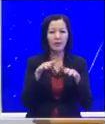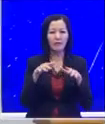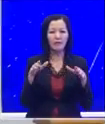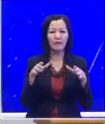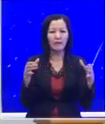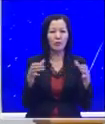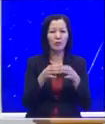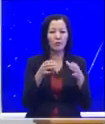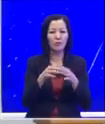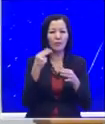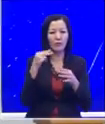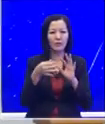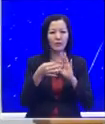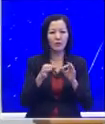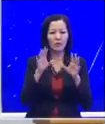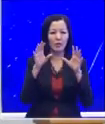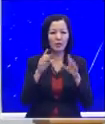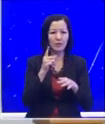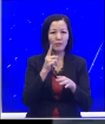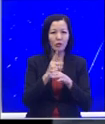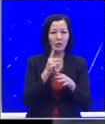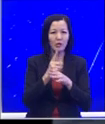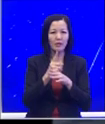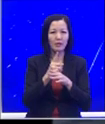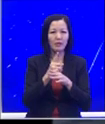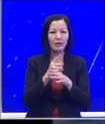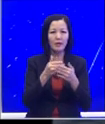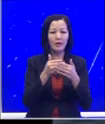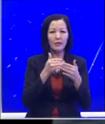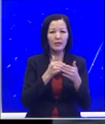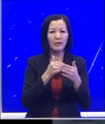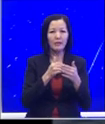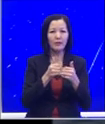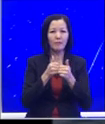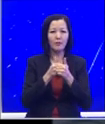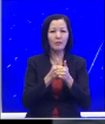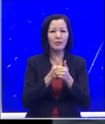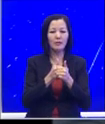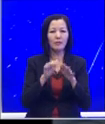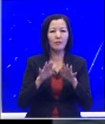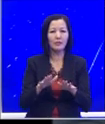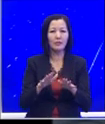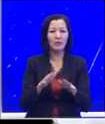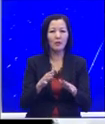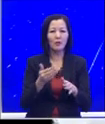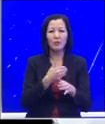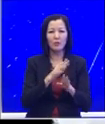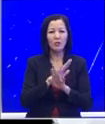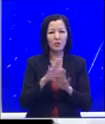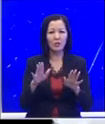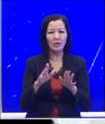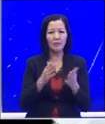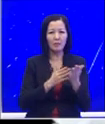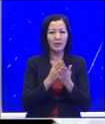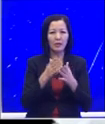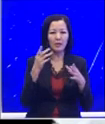блока. Президент уточнил, что Конституция запрещает ему отклонять кандидатов на премьерское кресло и что он не желает усугублять политический